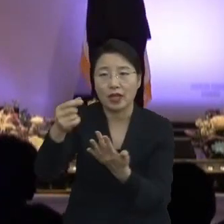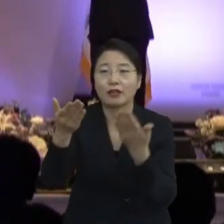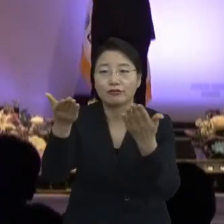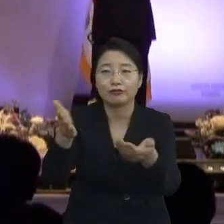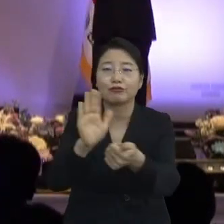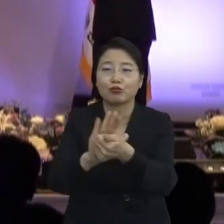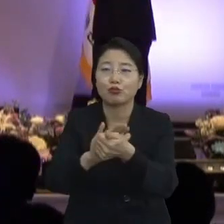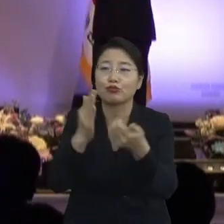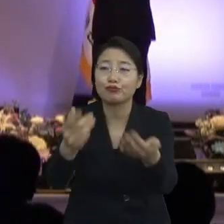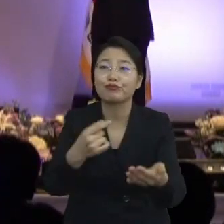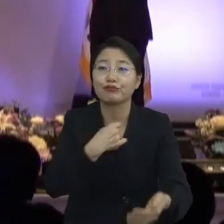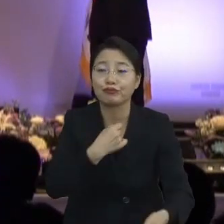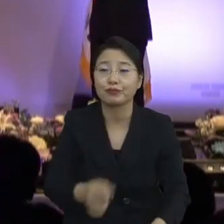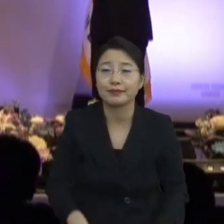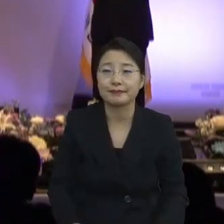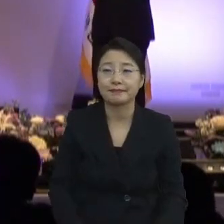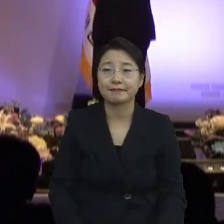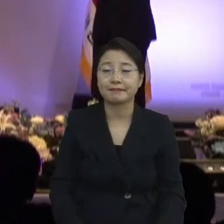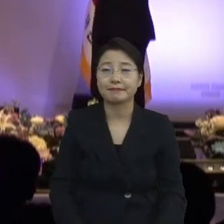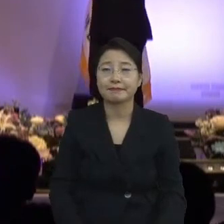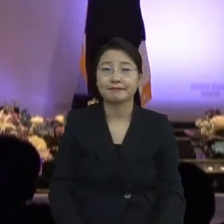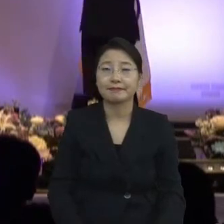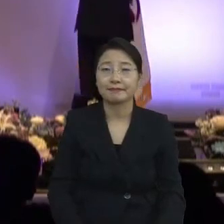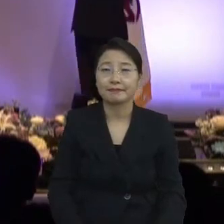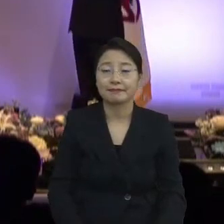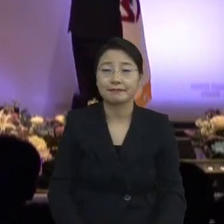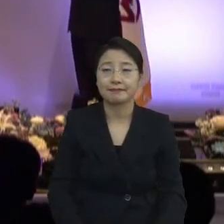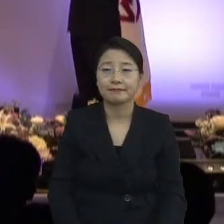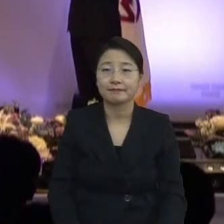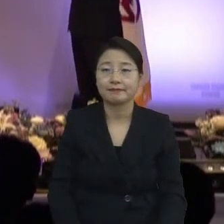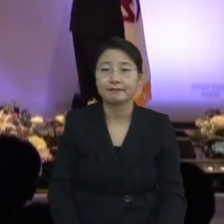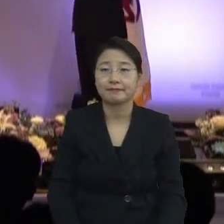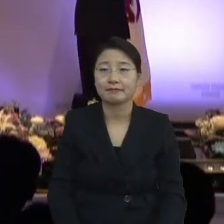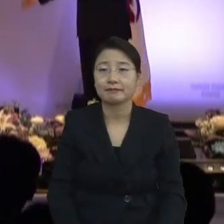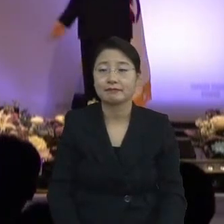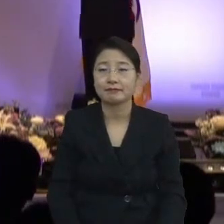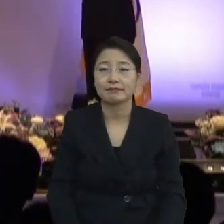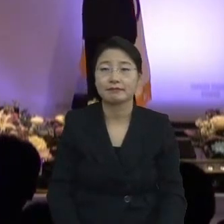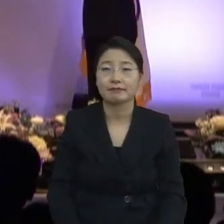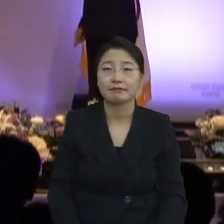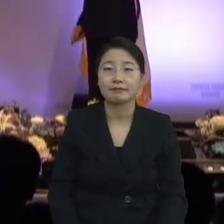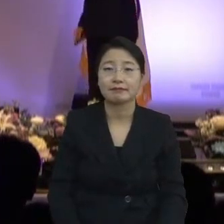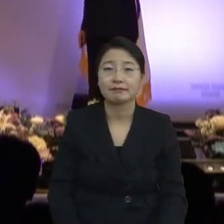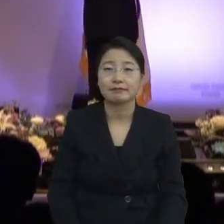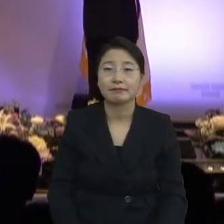서울시의 주거 정책의 원칙이다 하는 것만 기억해 주시면 좋겠습니다.